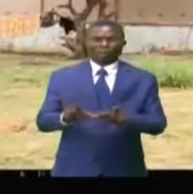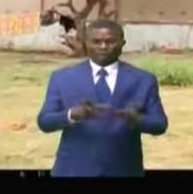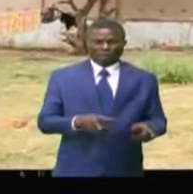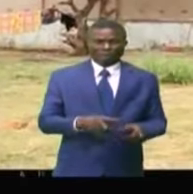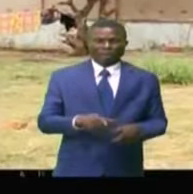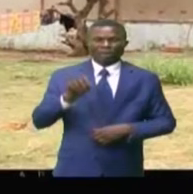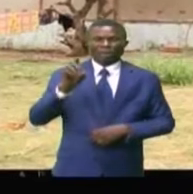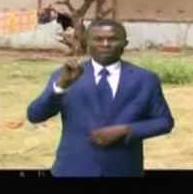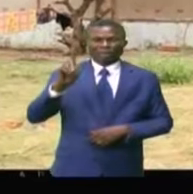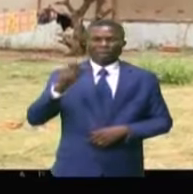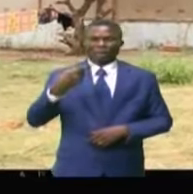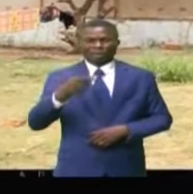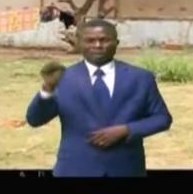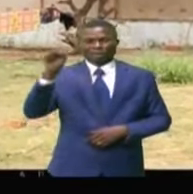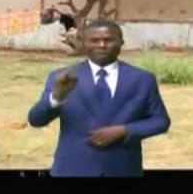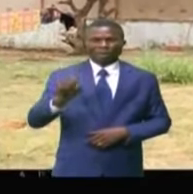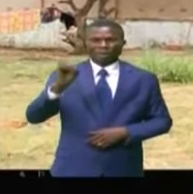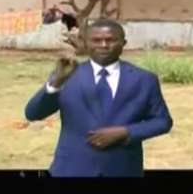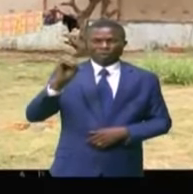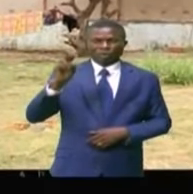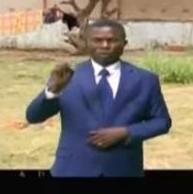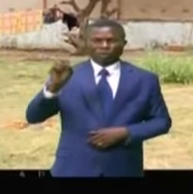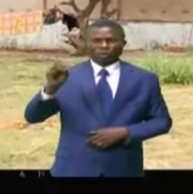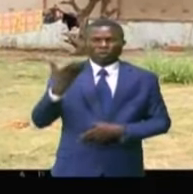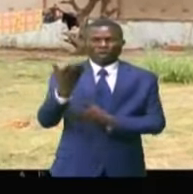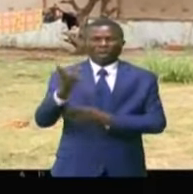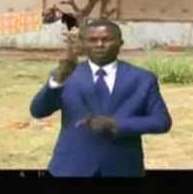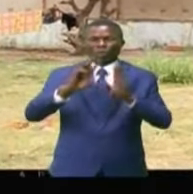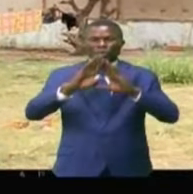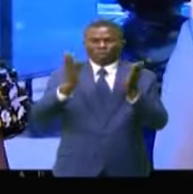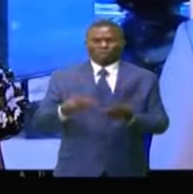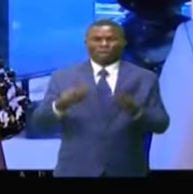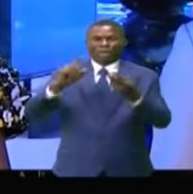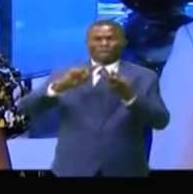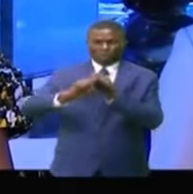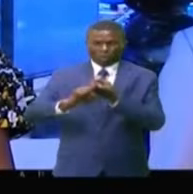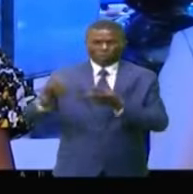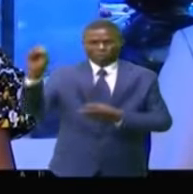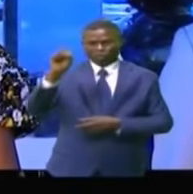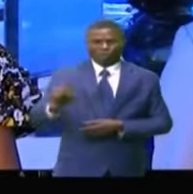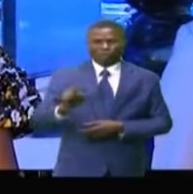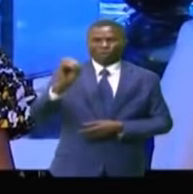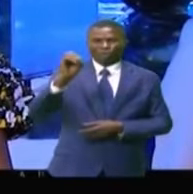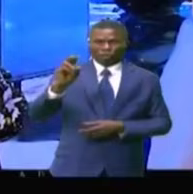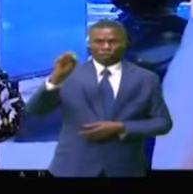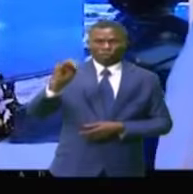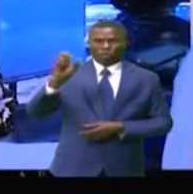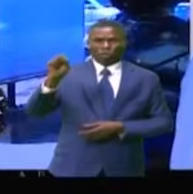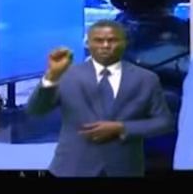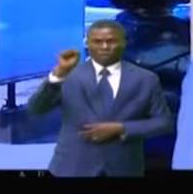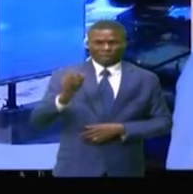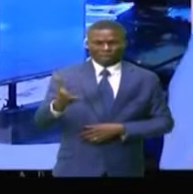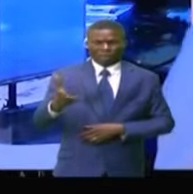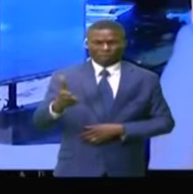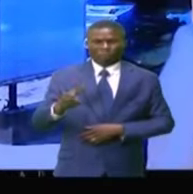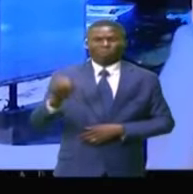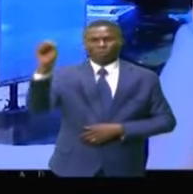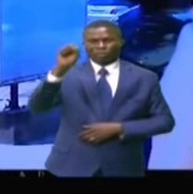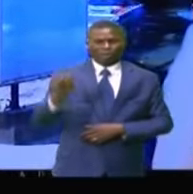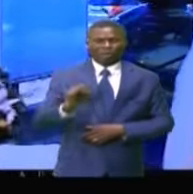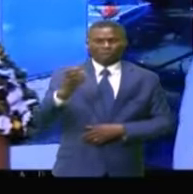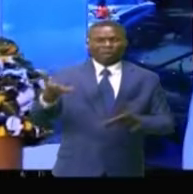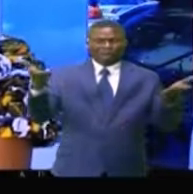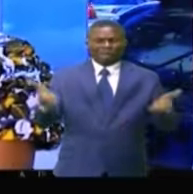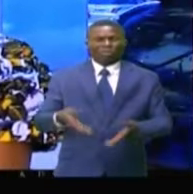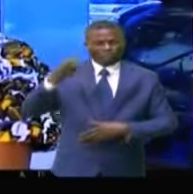DG de la SONAS a appelé les Lualabais à faire confiance à la SONAS. À la population lualabaise, j'ai dit que la SONAS a existé,